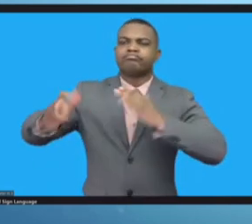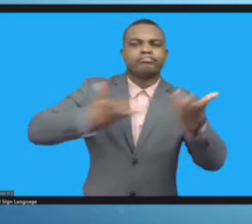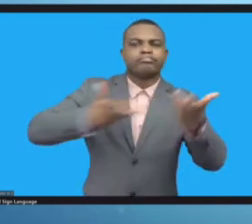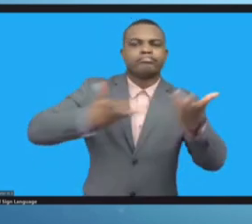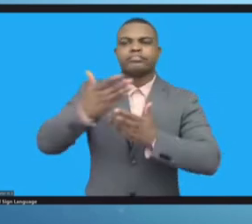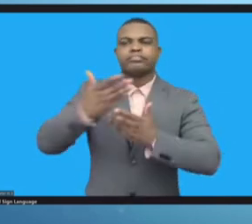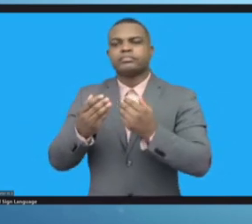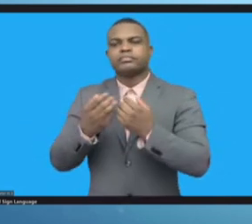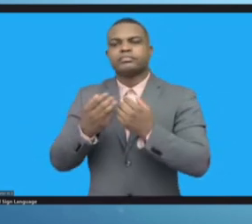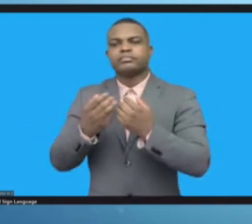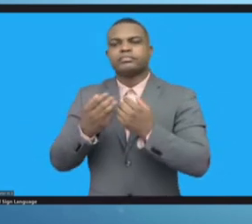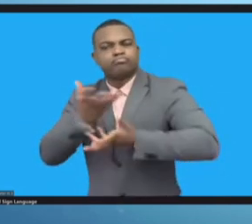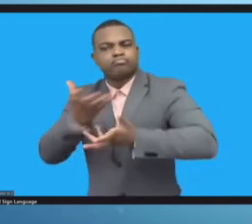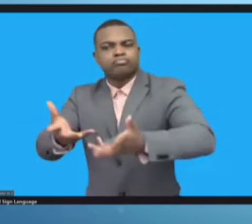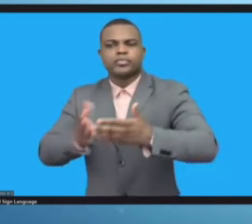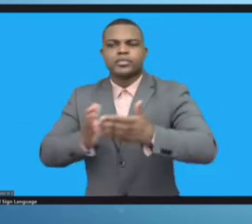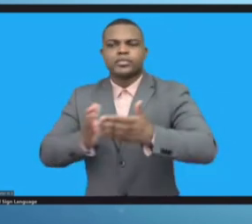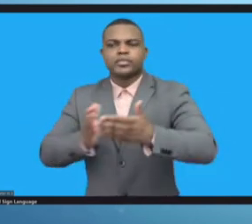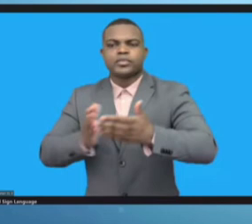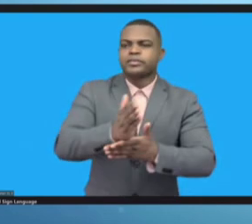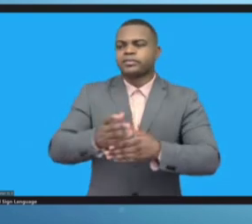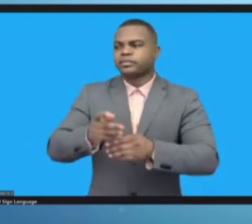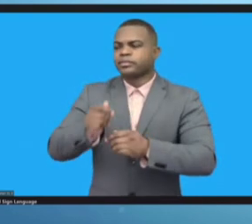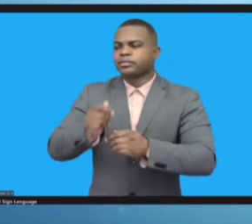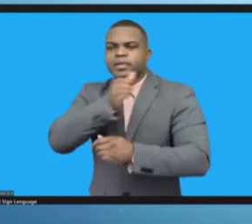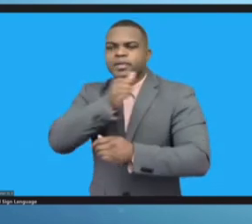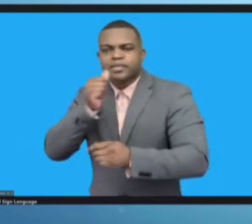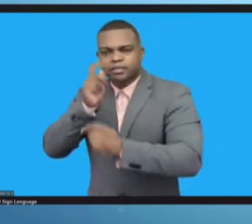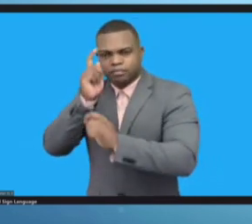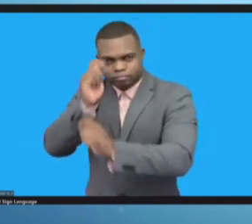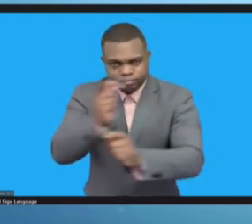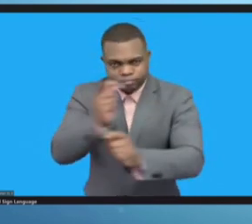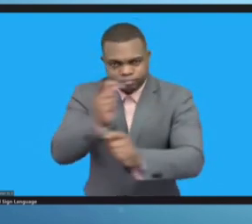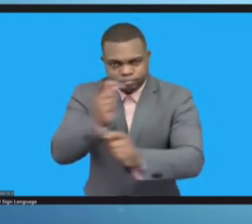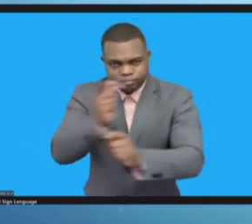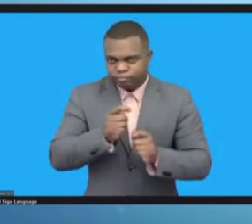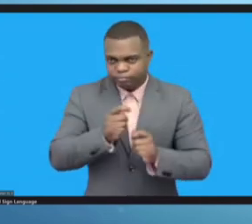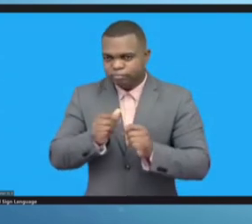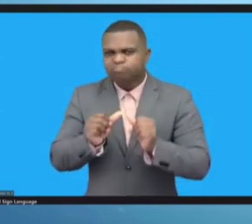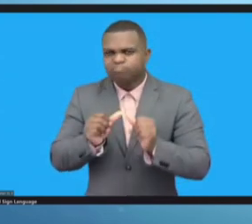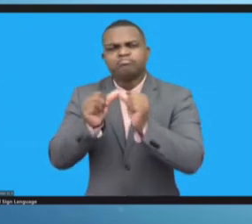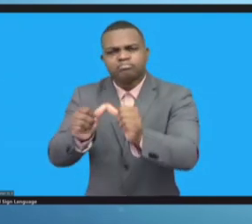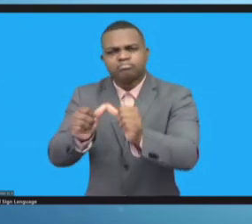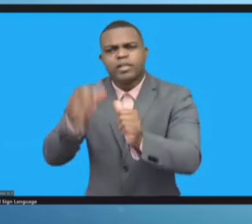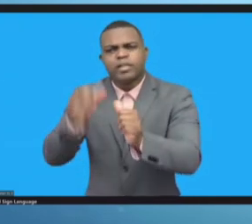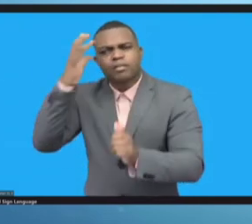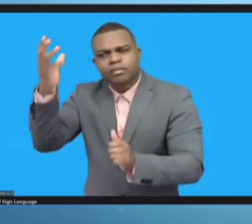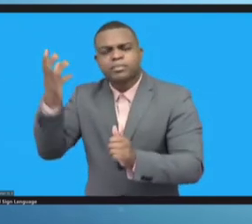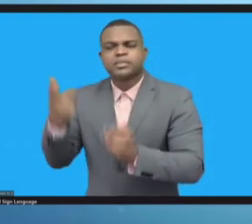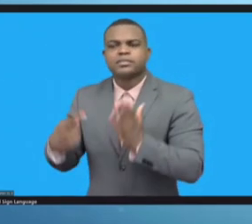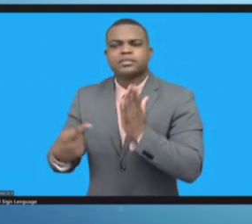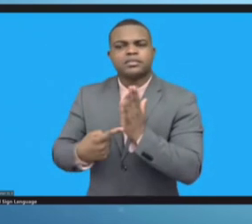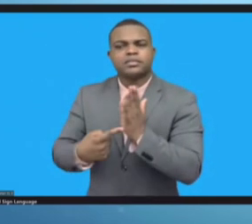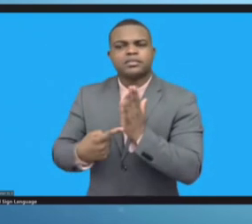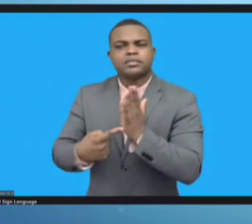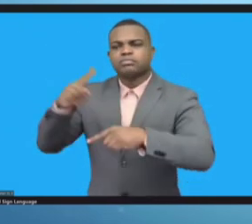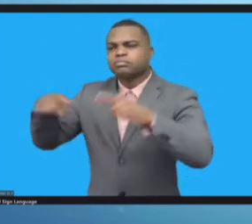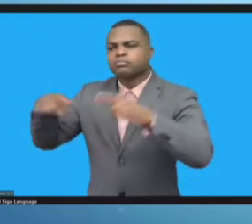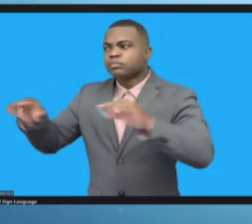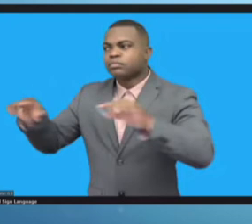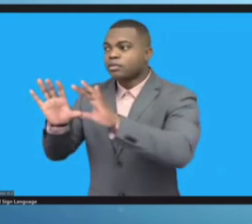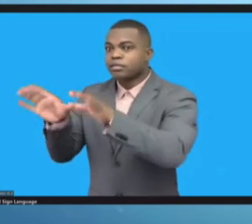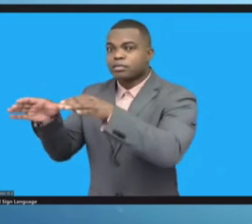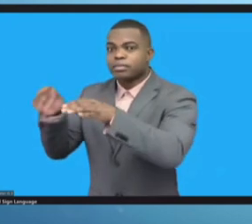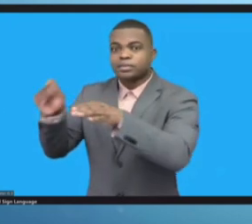les menaces cyber, ainsi que toute atteinte et toute violation des droits humains en ligne. Donc, tous les